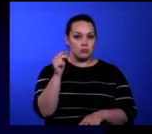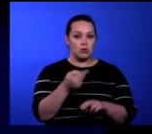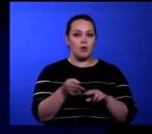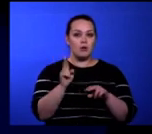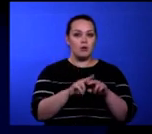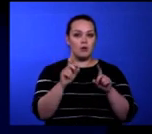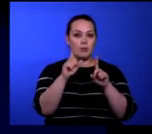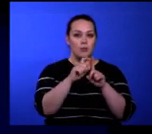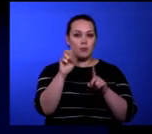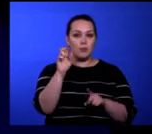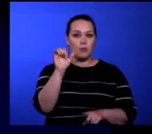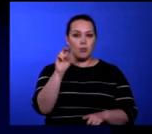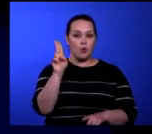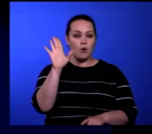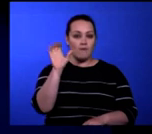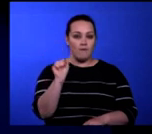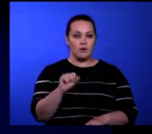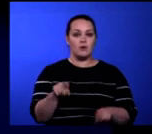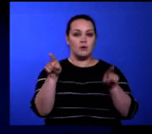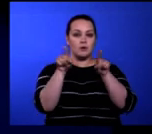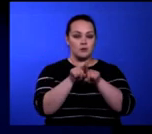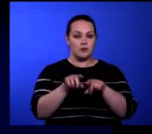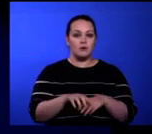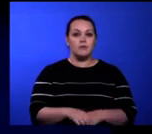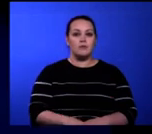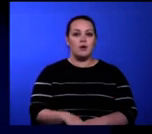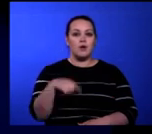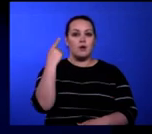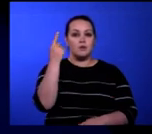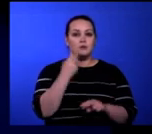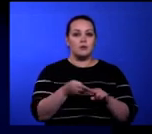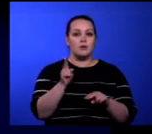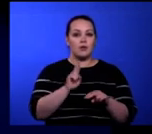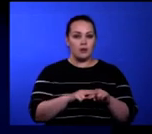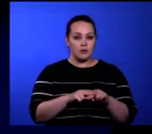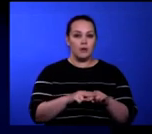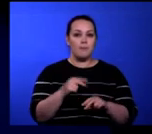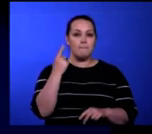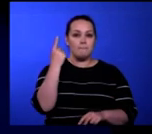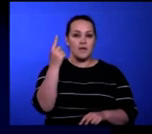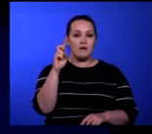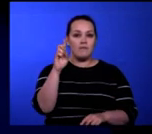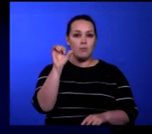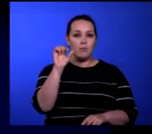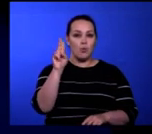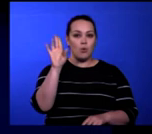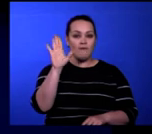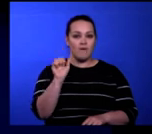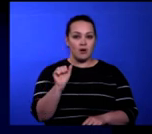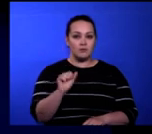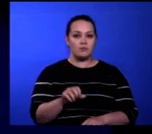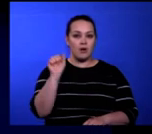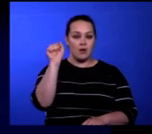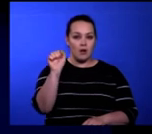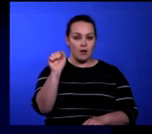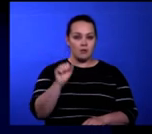букву. И, наверное, сразу поняли, что 1 – это первая буква алфавита. Ну как, получилось